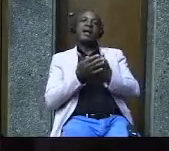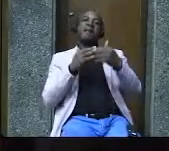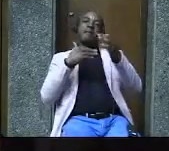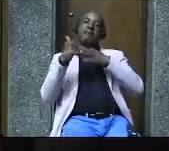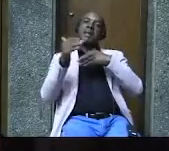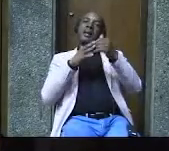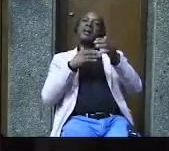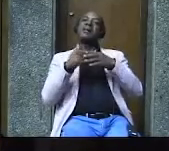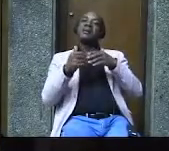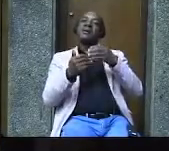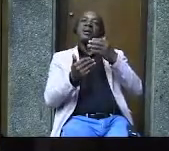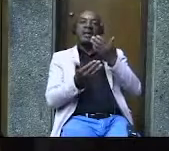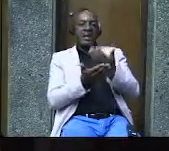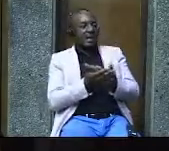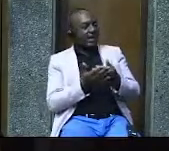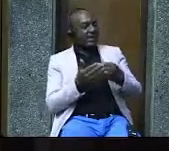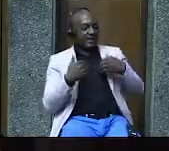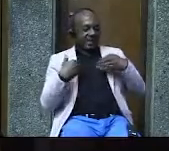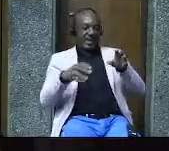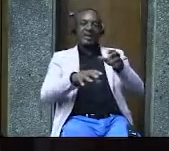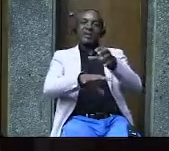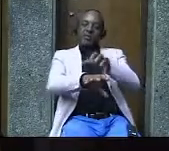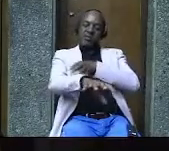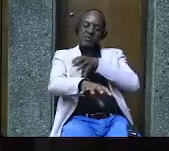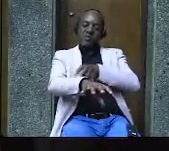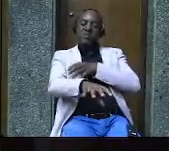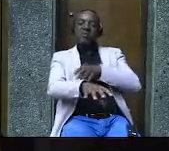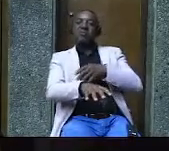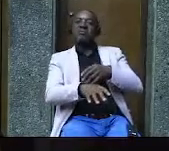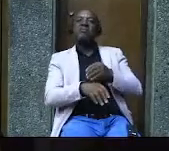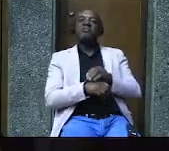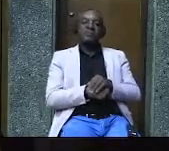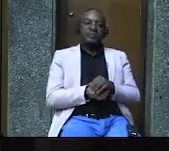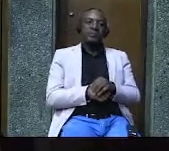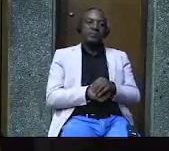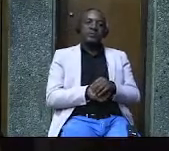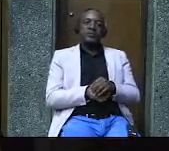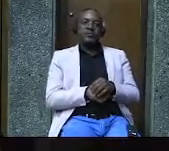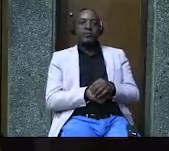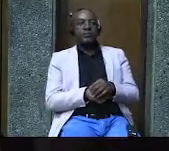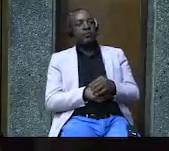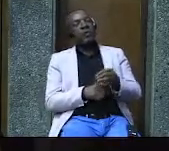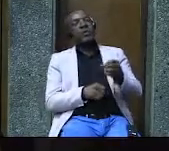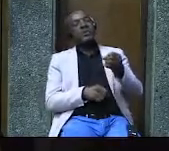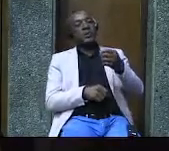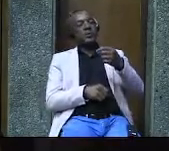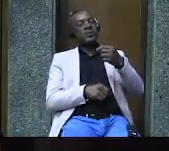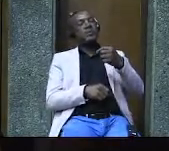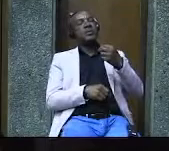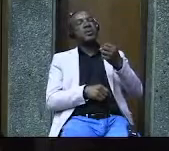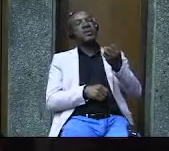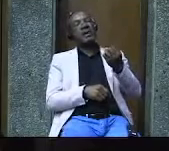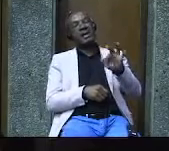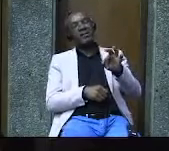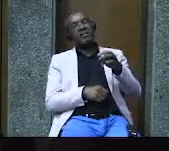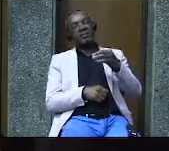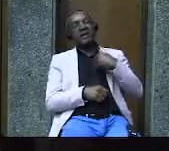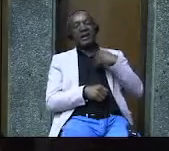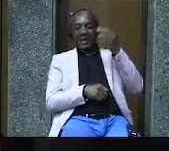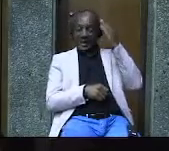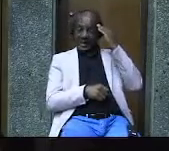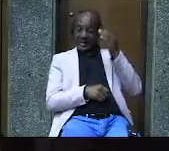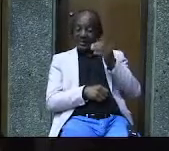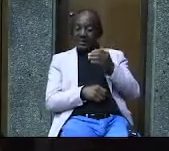zethu siphiwe indawo lapho sizokwazi ukuthi mawubeke isinkwa etafuleni ingane yakho ikwazi ukuhlonipha